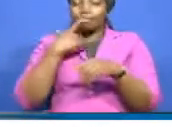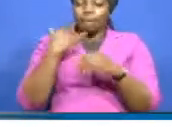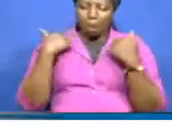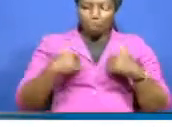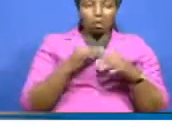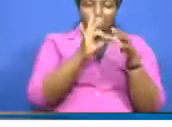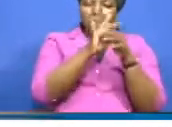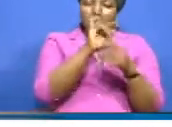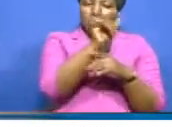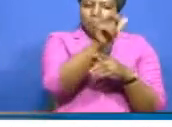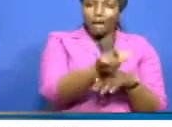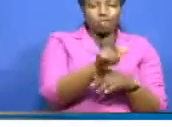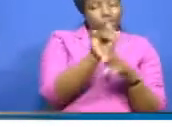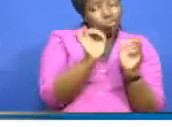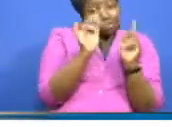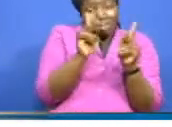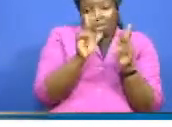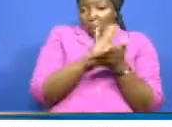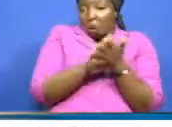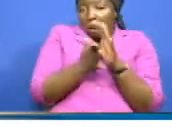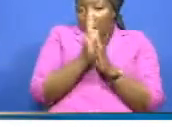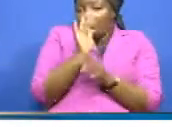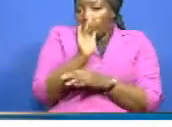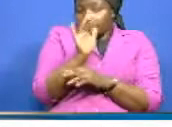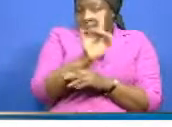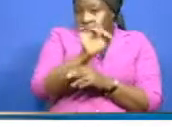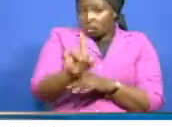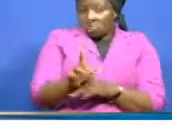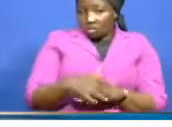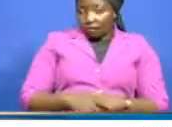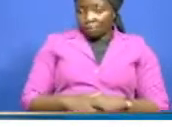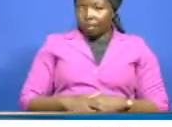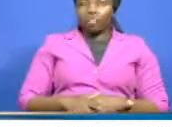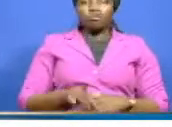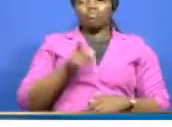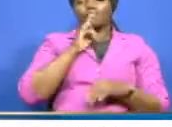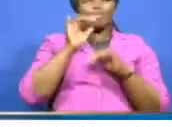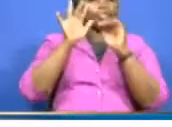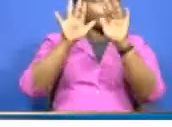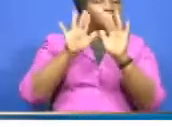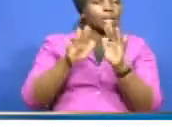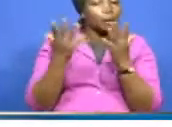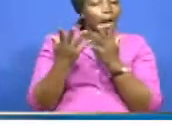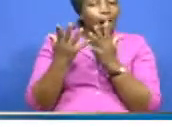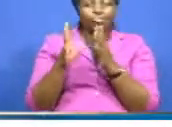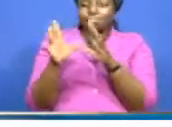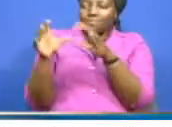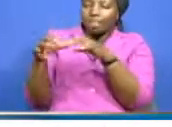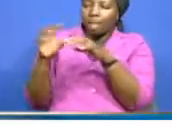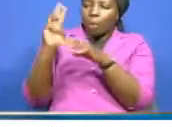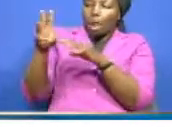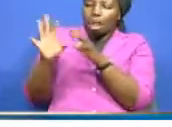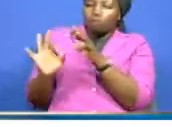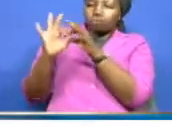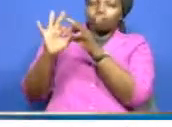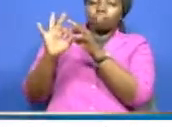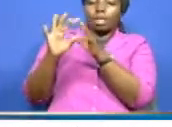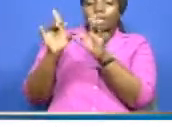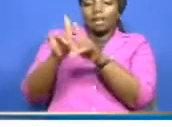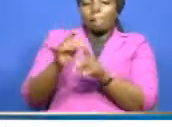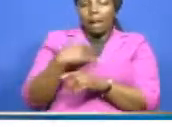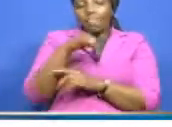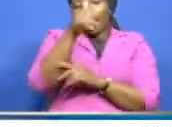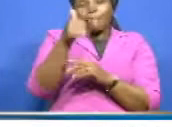fulani na itakuwa sawa, hakuna atakayekuuliza. Kwa hivyo cha muhimu hapa ni kuwa vyama vitaungana. Na kuna milengo mingine ambayo